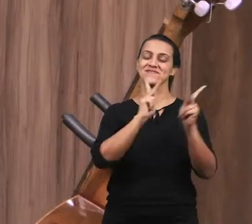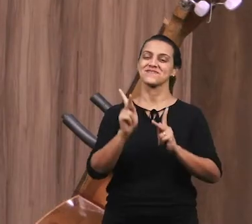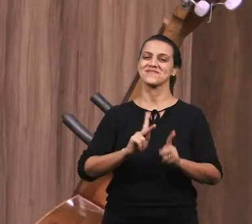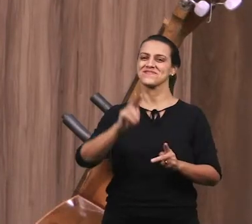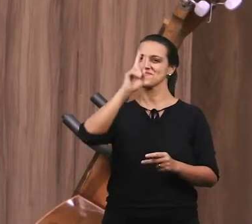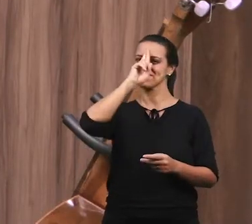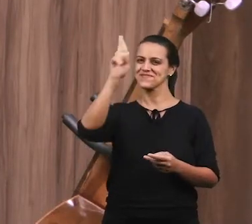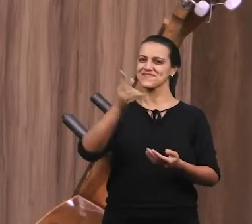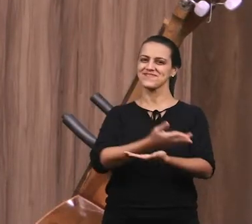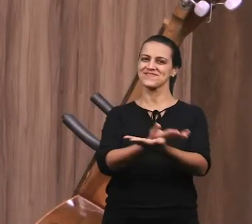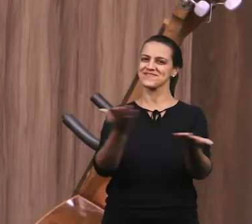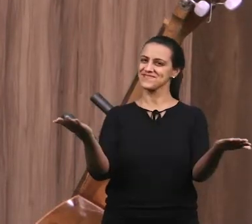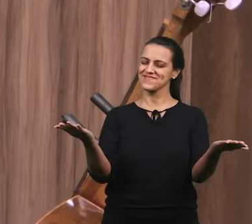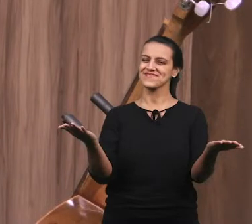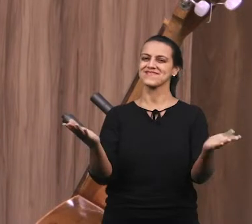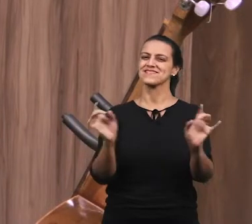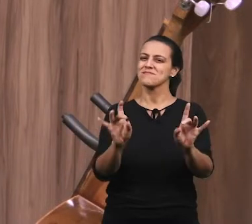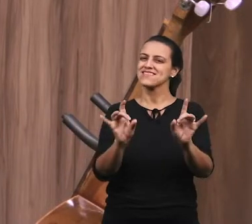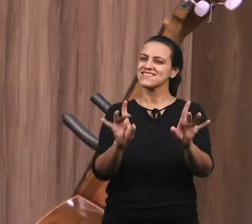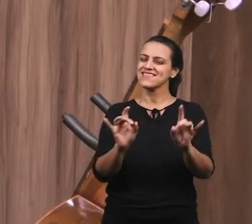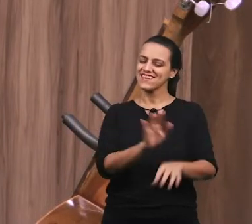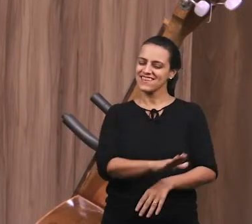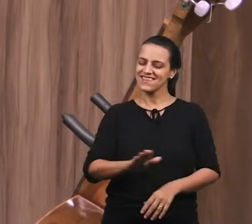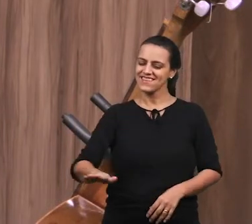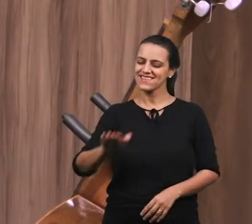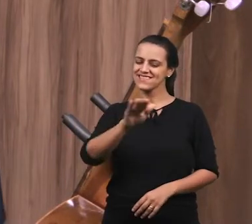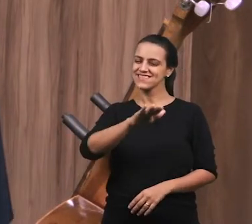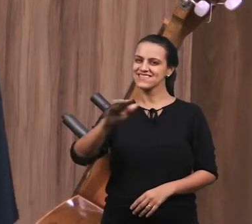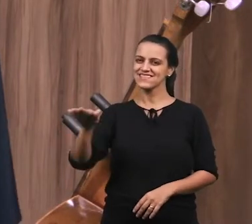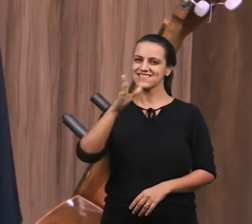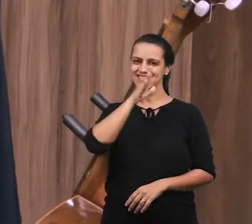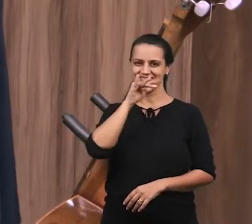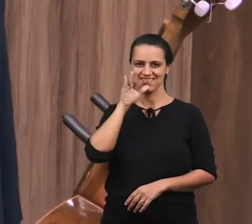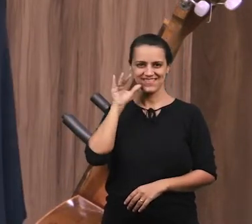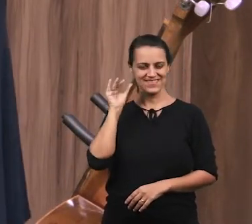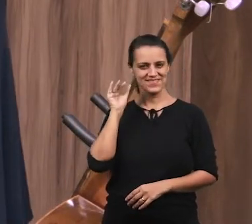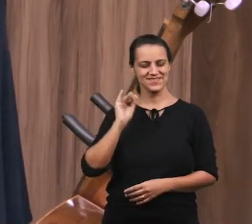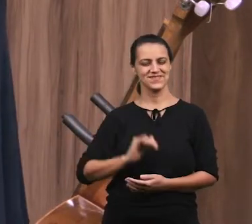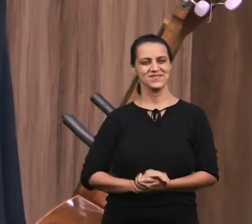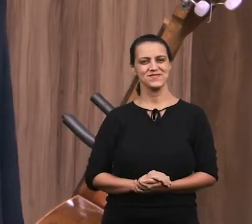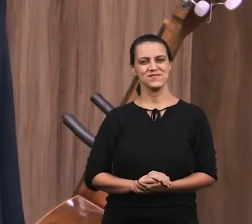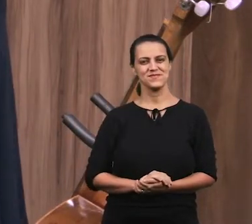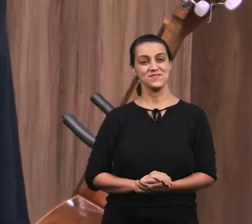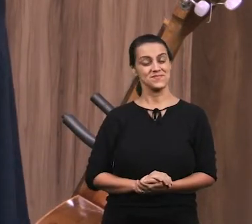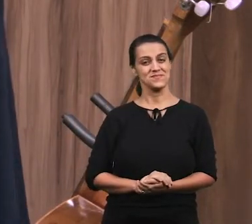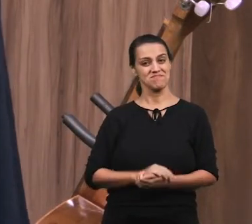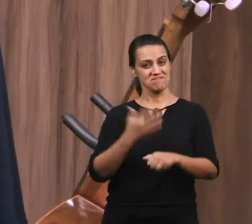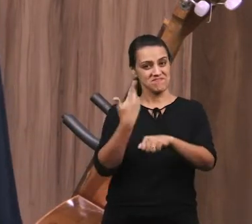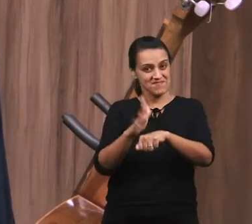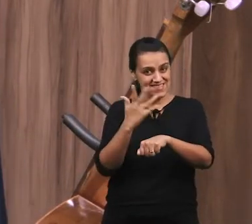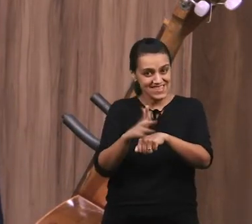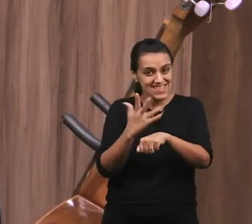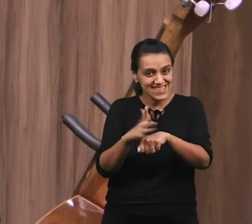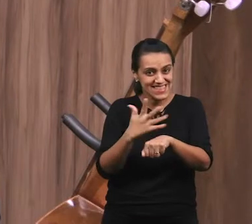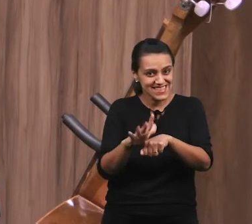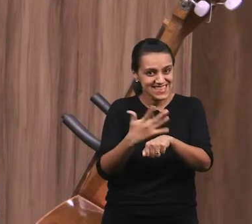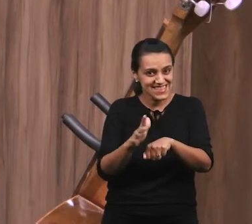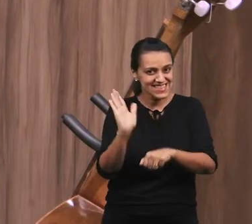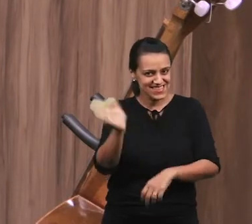Мир Господа Иисуса, и в особенности наши дети и подростки. Вы